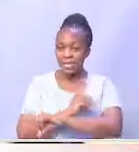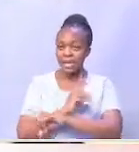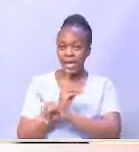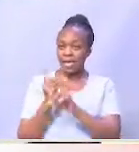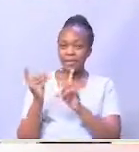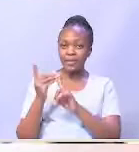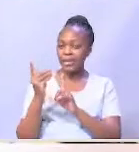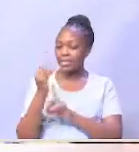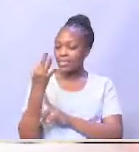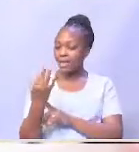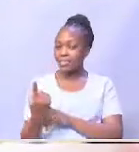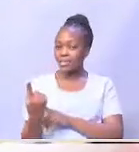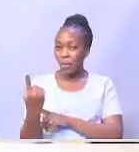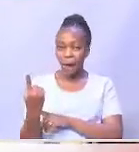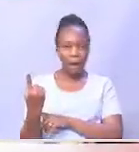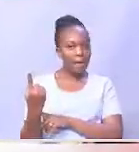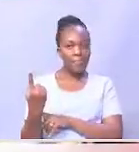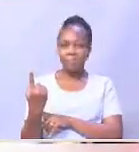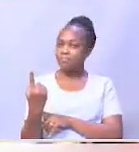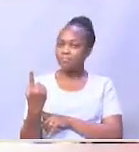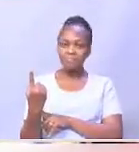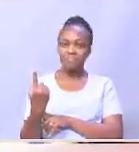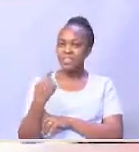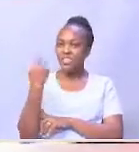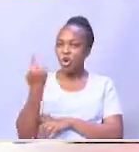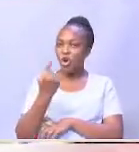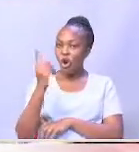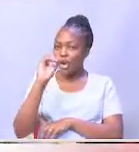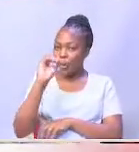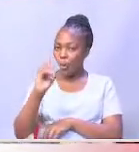Apart from Bukhungu too.